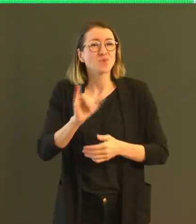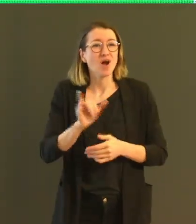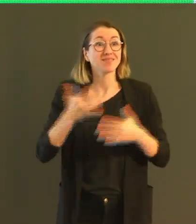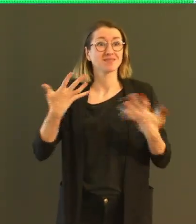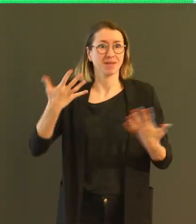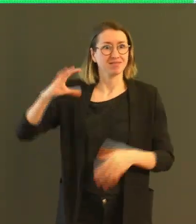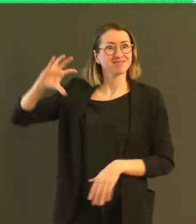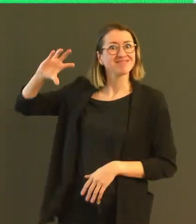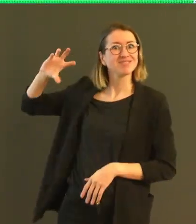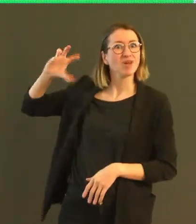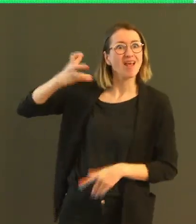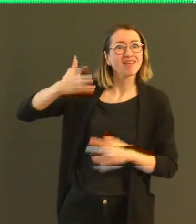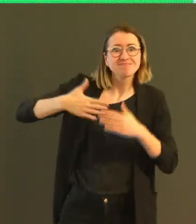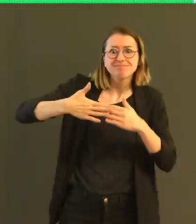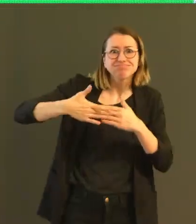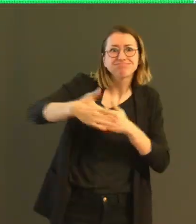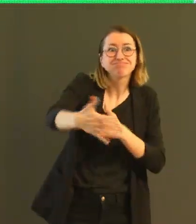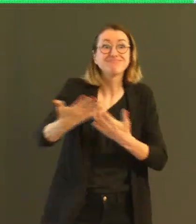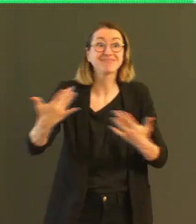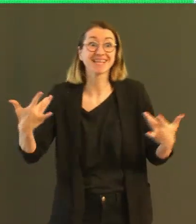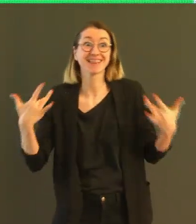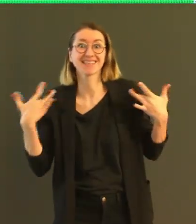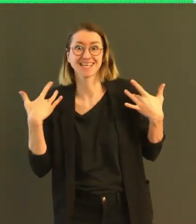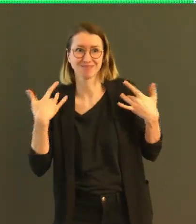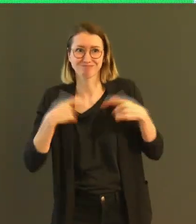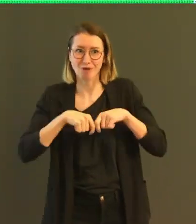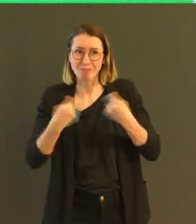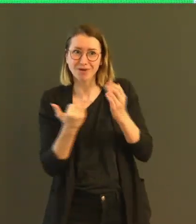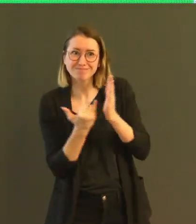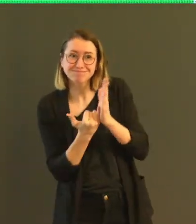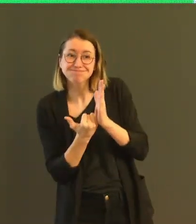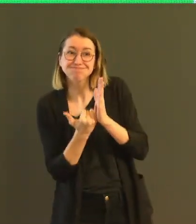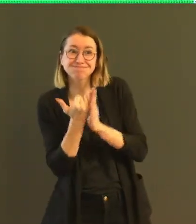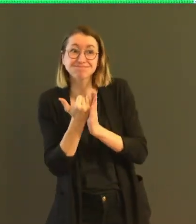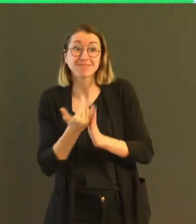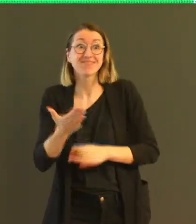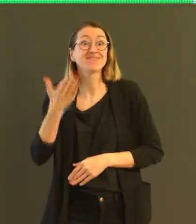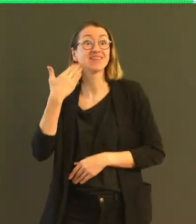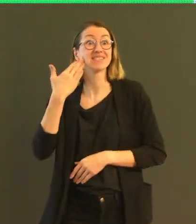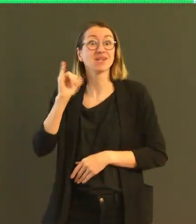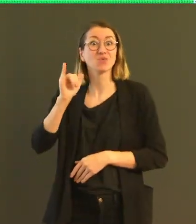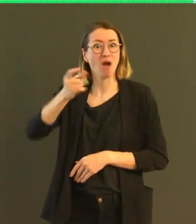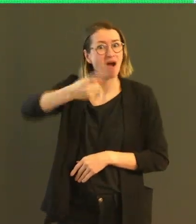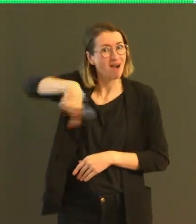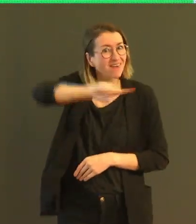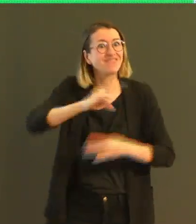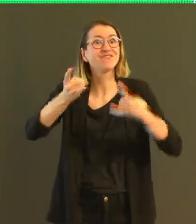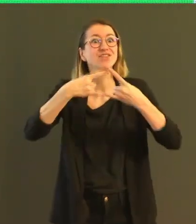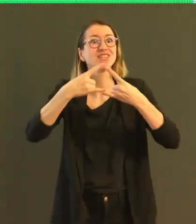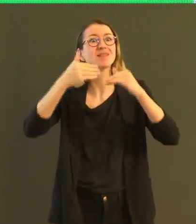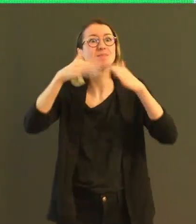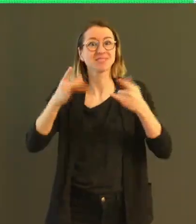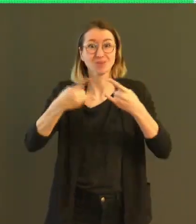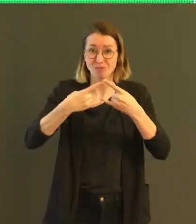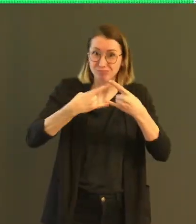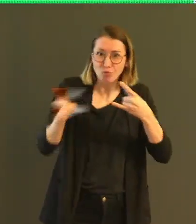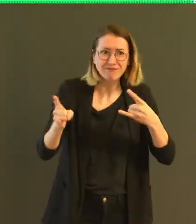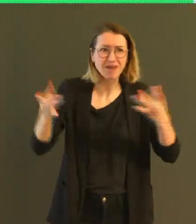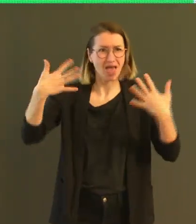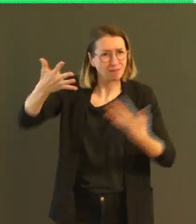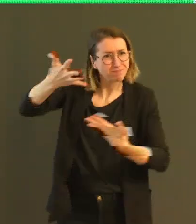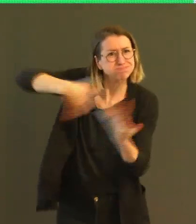belle saison nous permet plus facilement d'aérer les endroits où nous sommes lorsque nous ne sommes pas à l'extérieur ce qui n'est pas possible